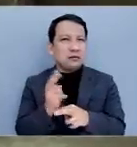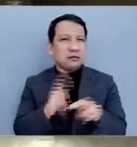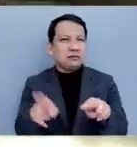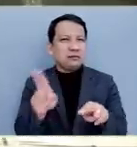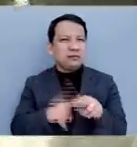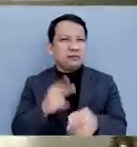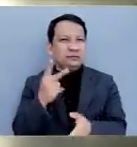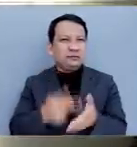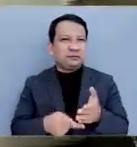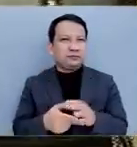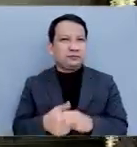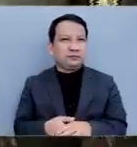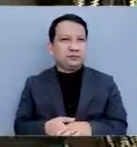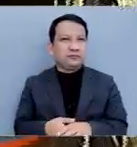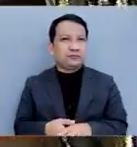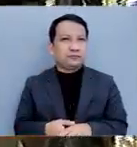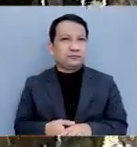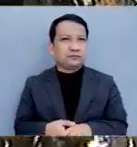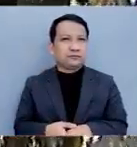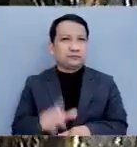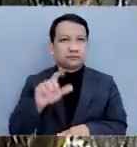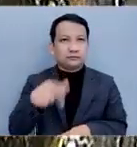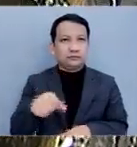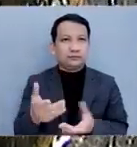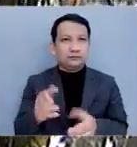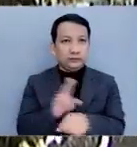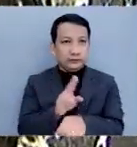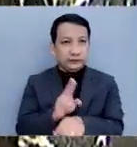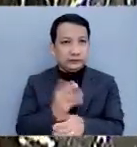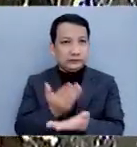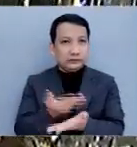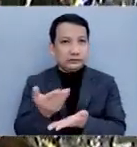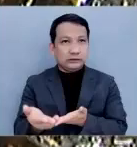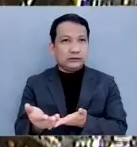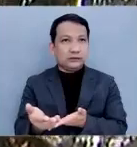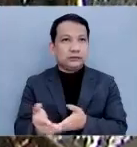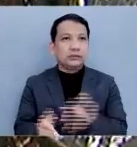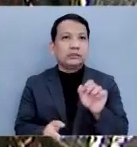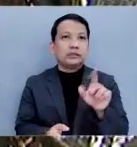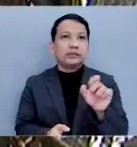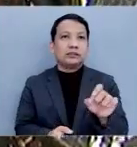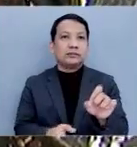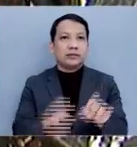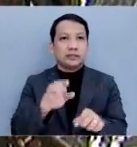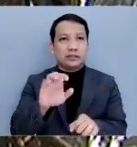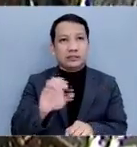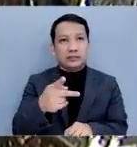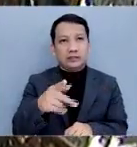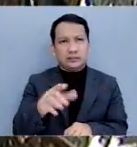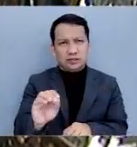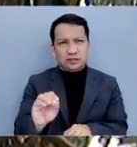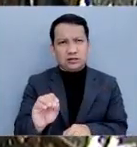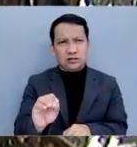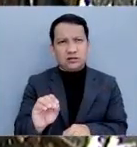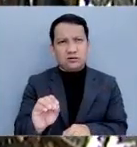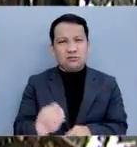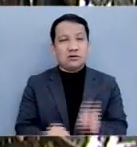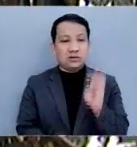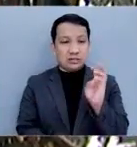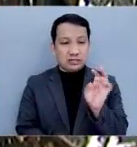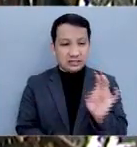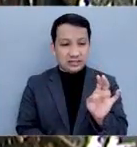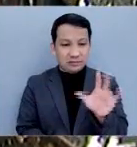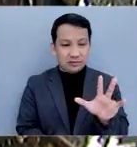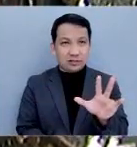ngayong buwan. Ganitong kalaking tangke kasi yung karaniwan nilang bilibili. 11 kilos ito, kaya lalabas na hanggang 73